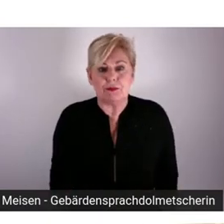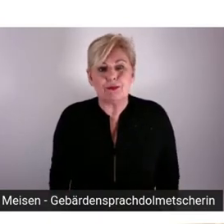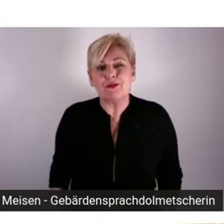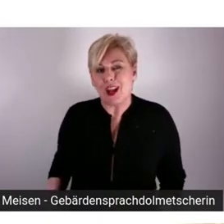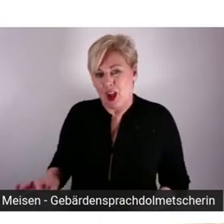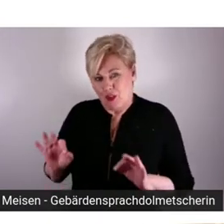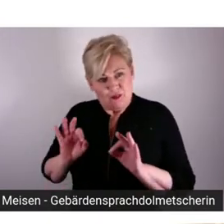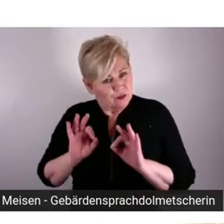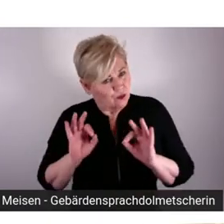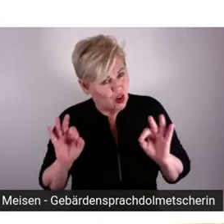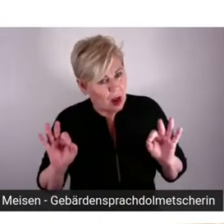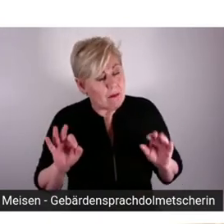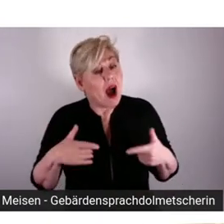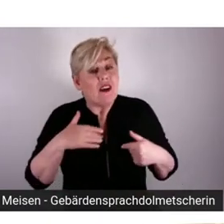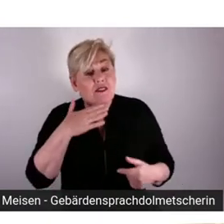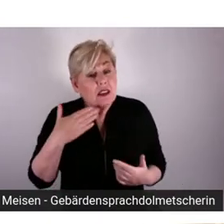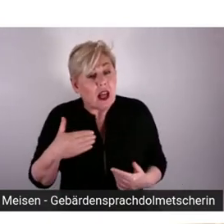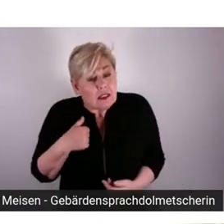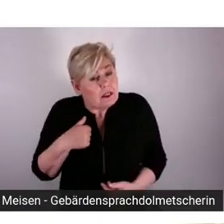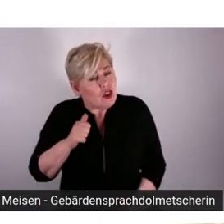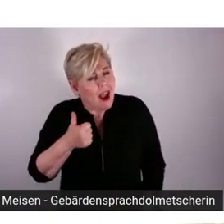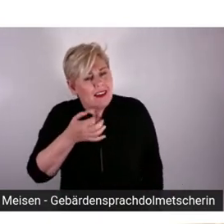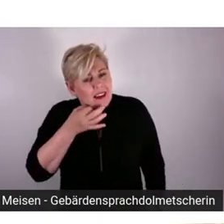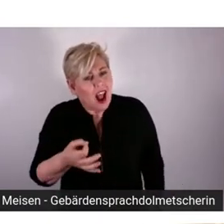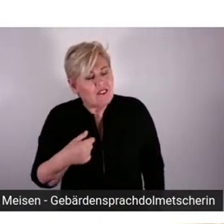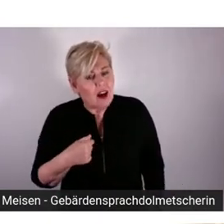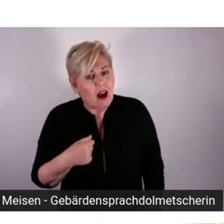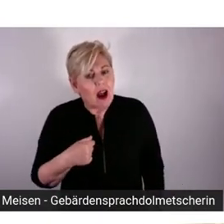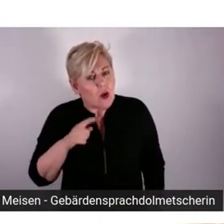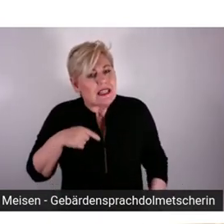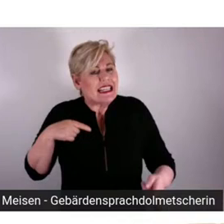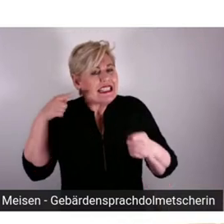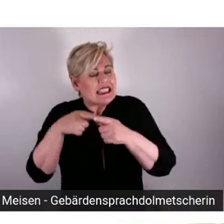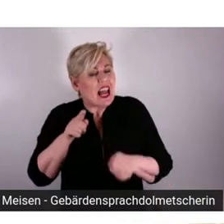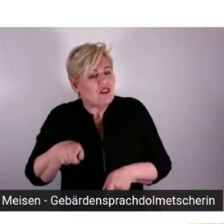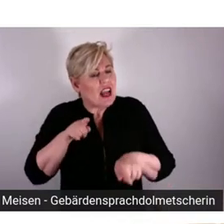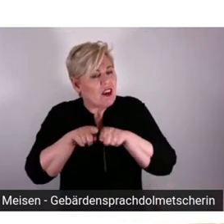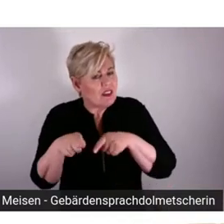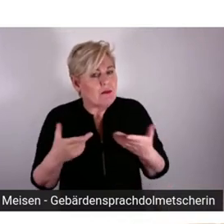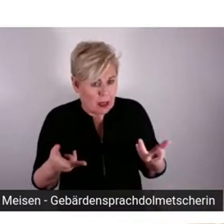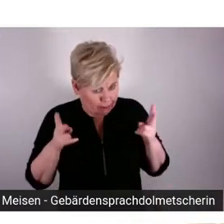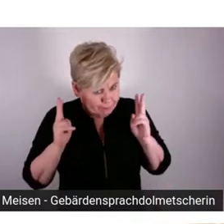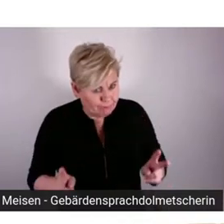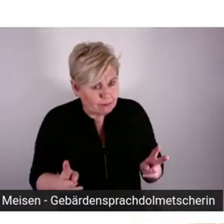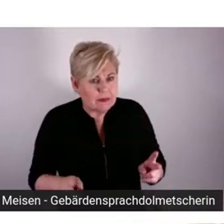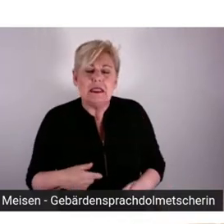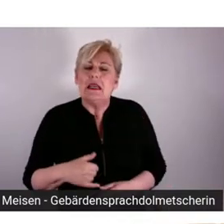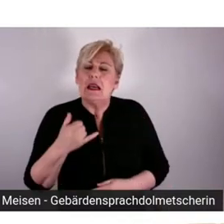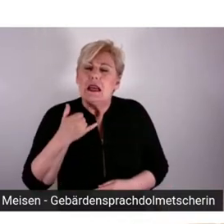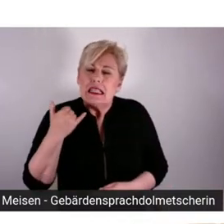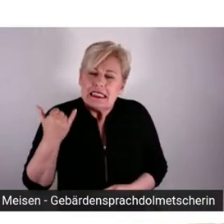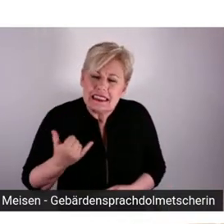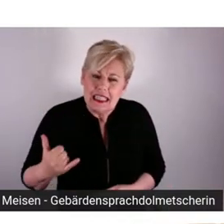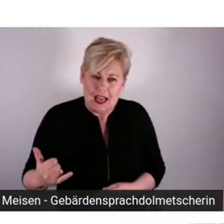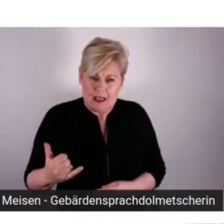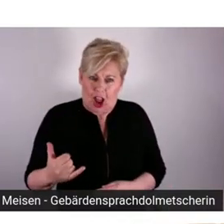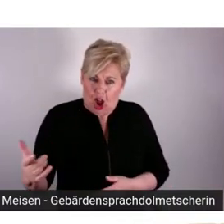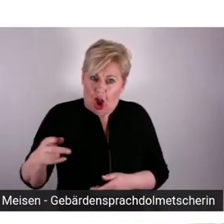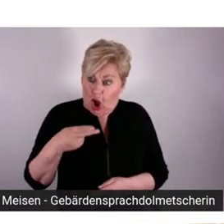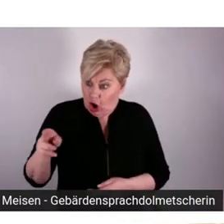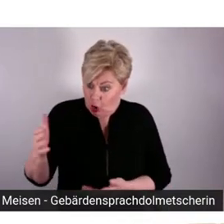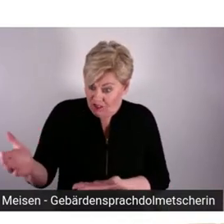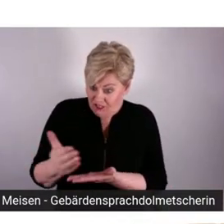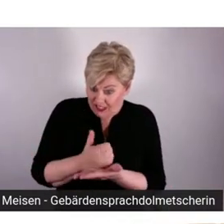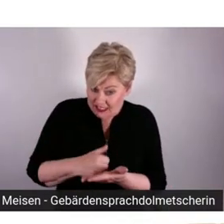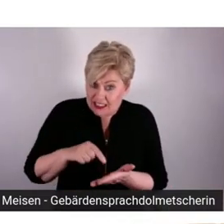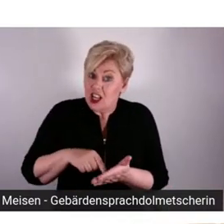Wunderbar, vielen Dank. Nachfrage von mir, und das Ziel der FDP ist dann tatsächlich, jeder zweite Euro, der zusätzlich verdient wird,